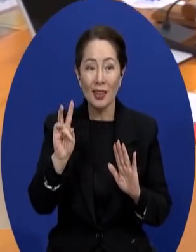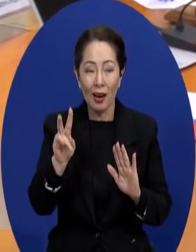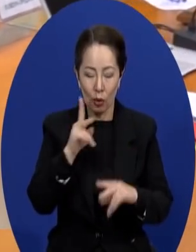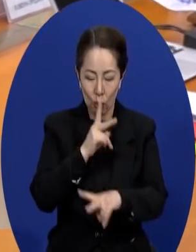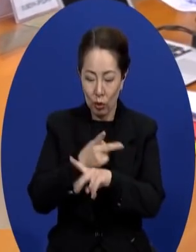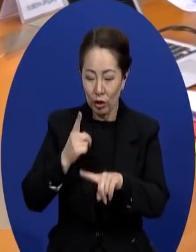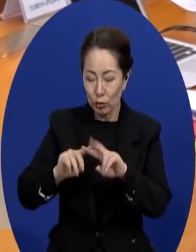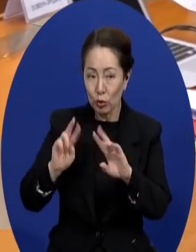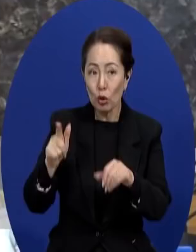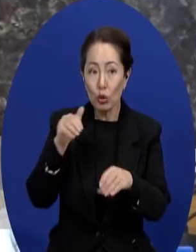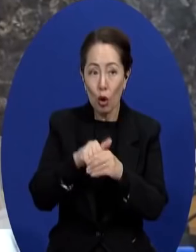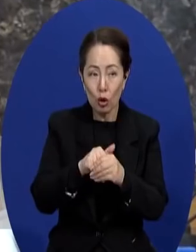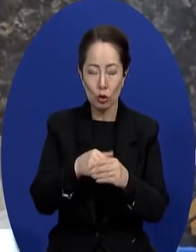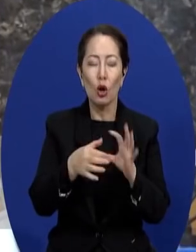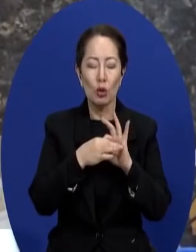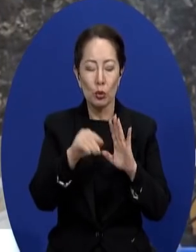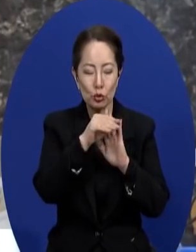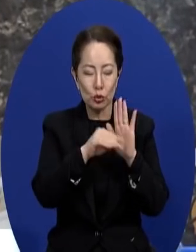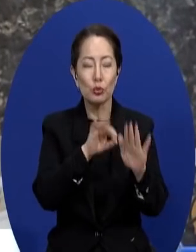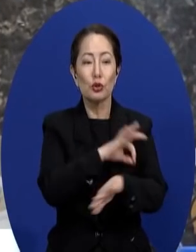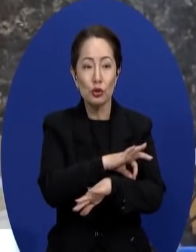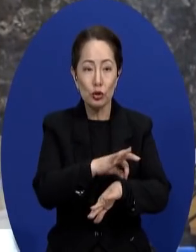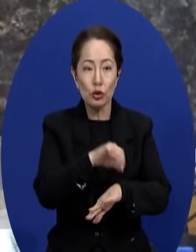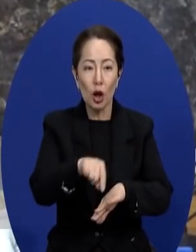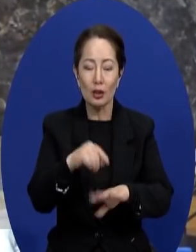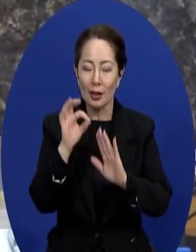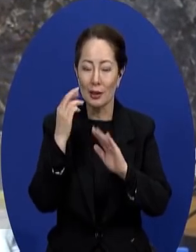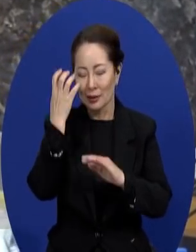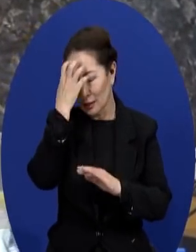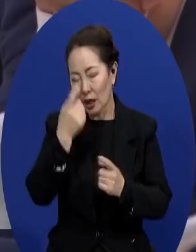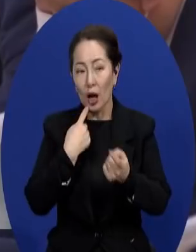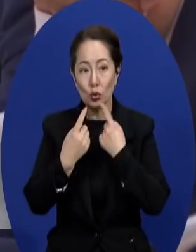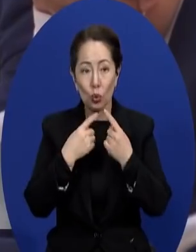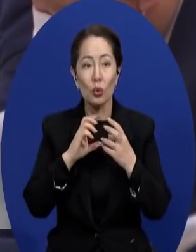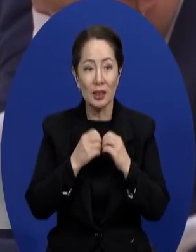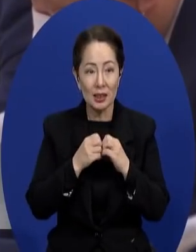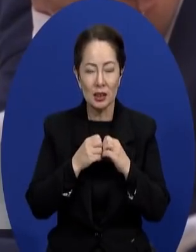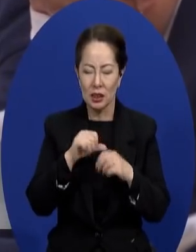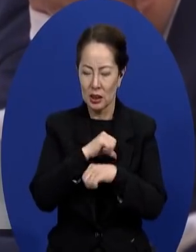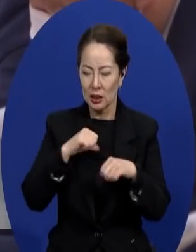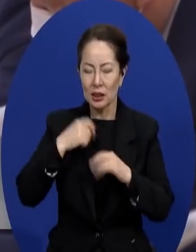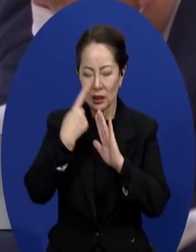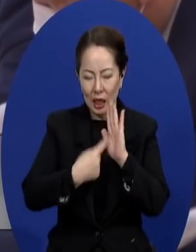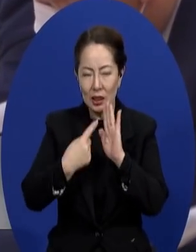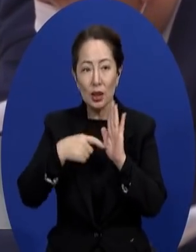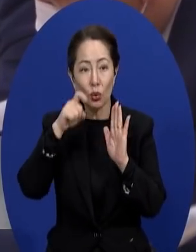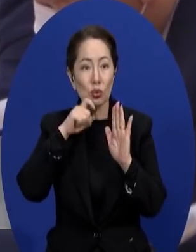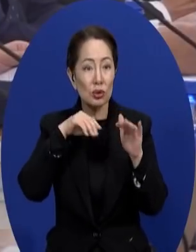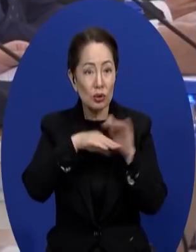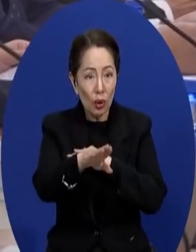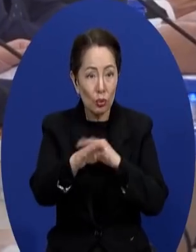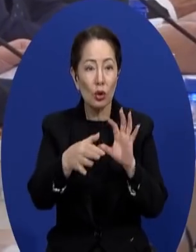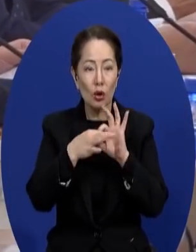орсонтой холбогдуулан журмын туслыг өнөөдрийн засгийн газрын хуралдаанаар хэлэлцлээ. Иргэд сар болгон хүсэлт гаргасны үндсэн дээр хүүхдийн мөнгө